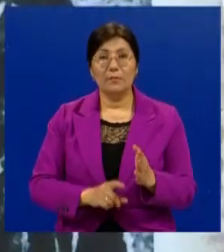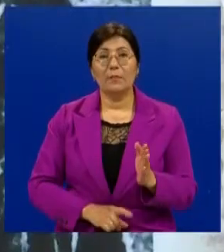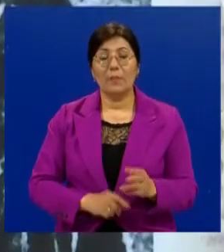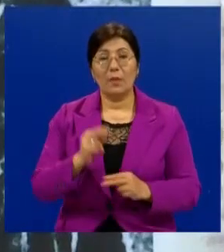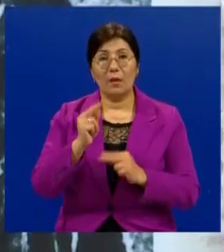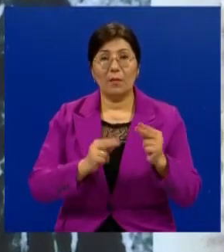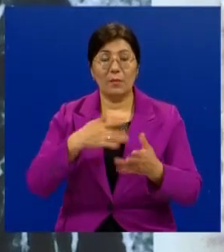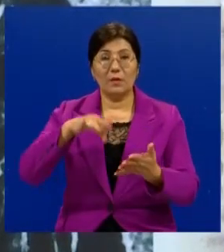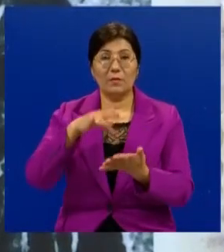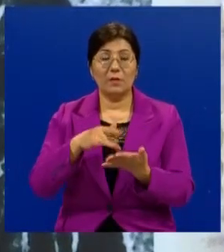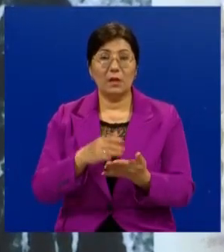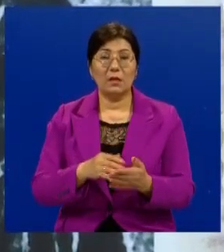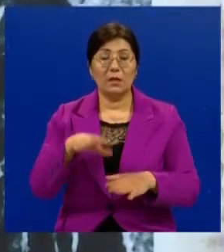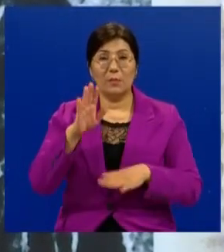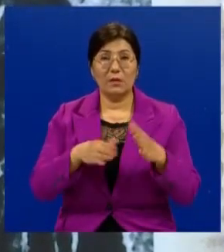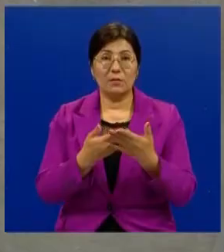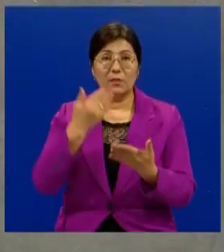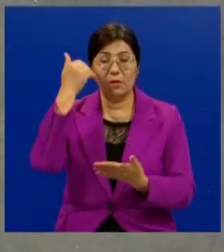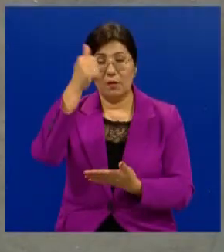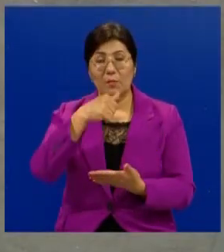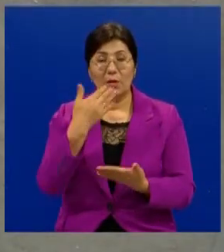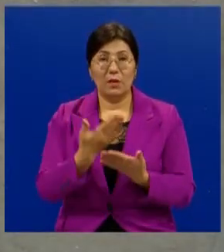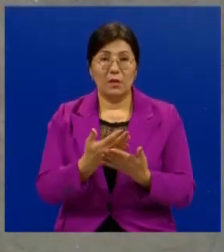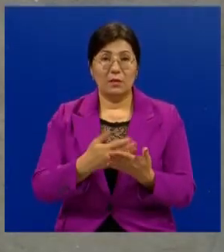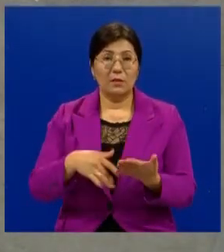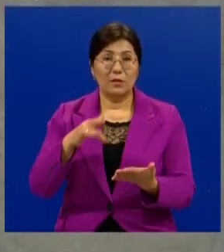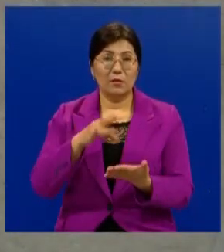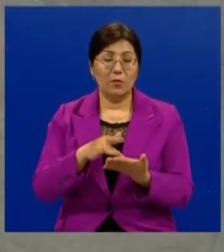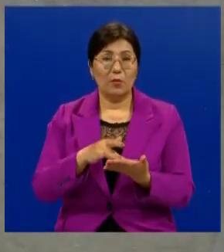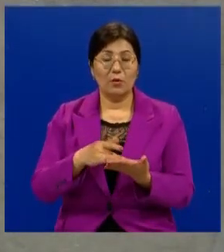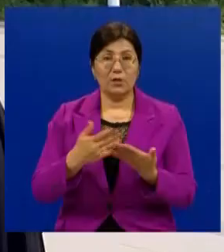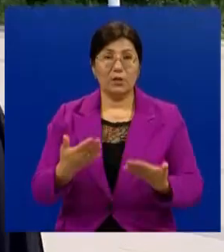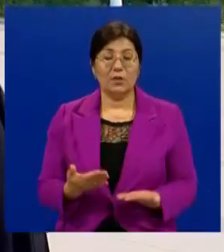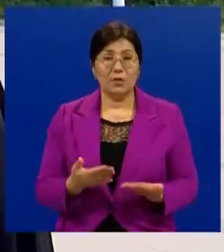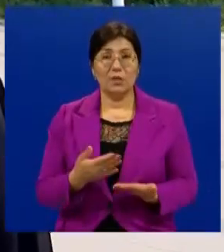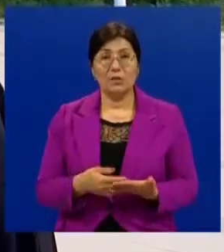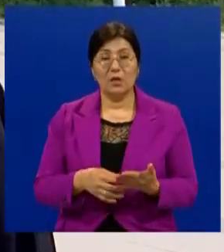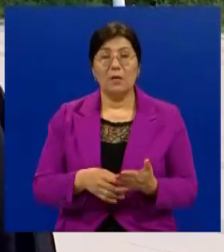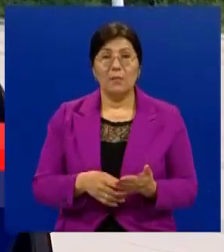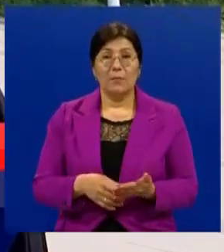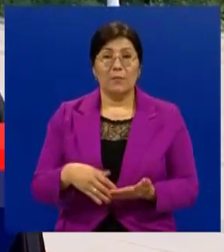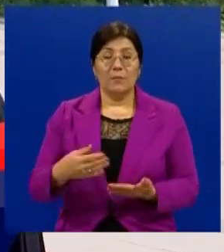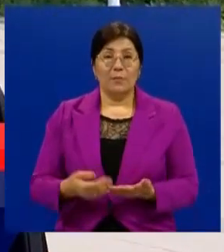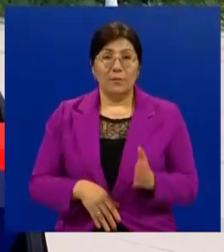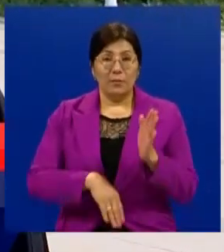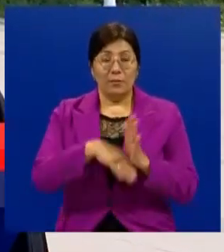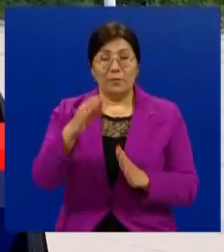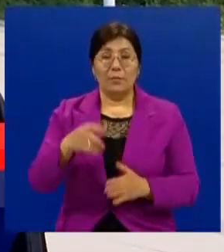Старейшина отмечает, что по сравнению с прошлым, сейчас в городе жить гораздо комфортнее. За 40 лет